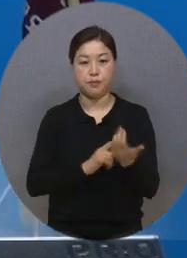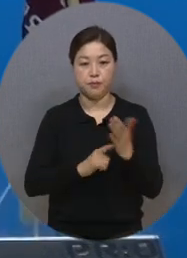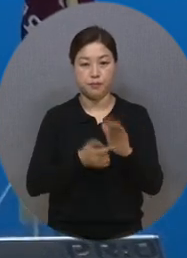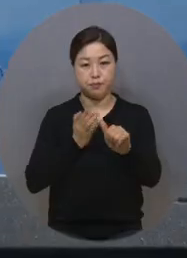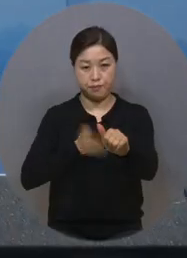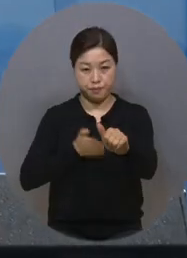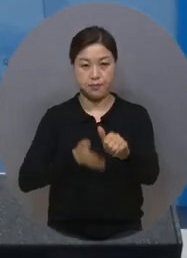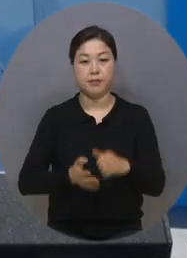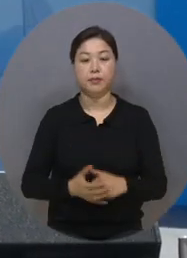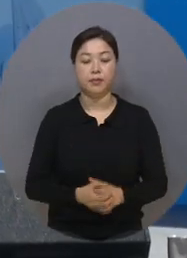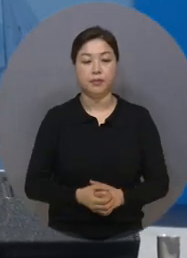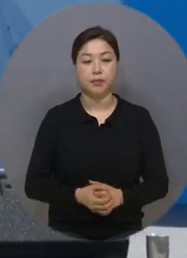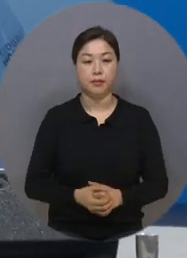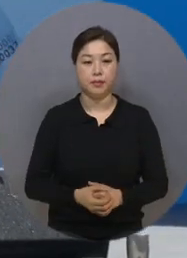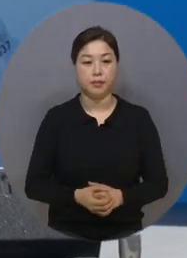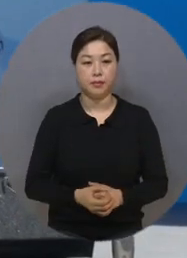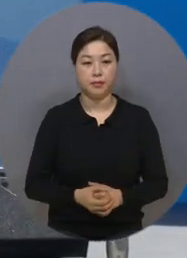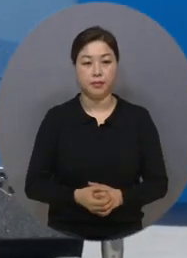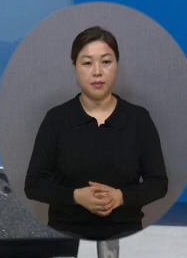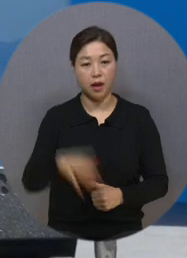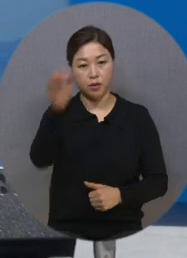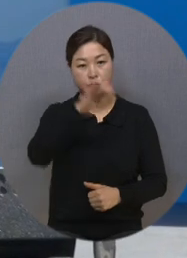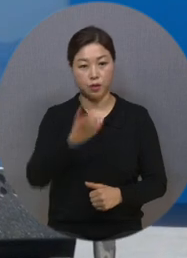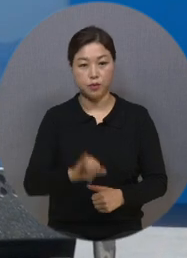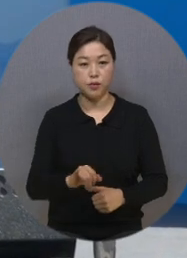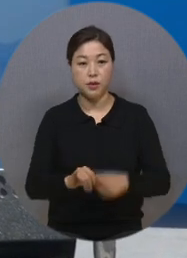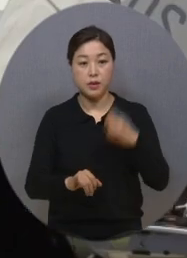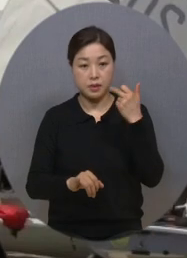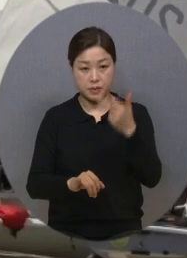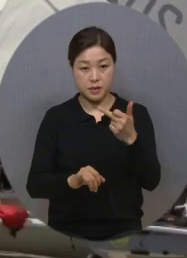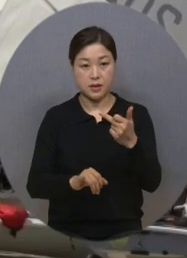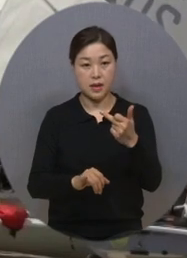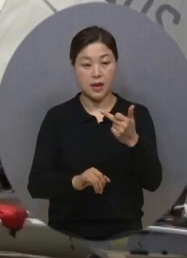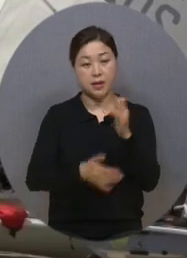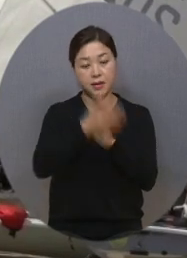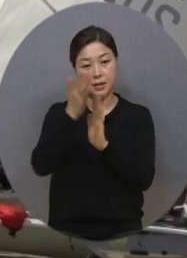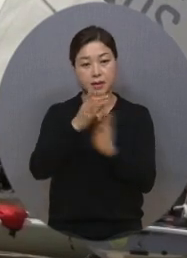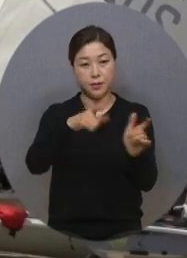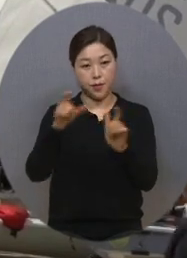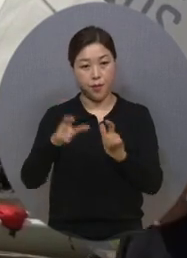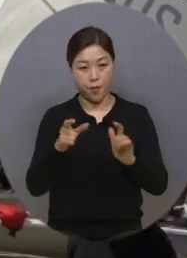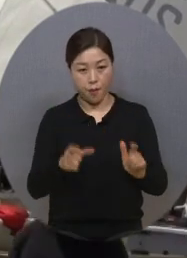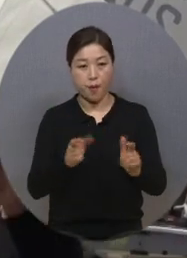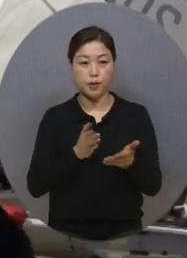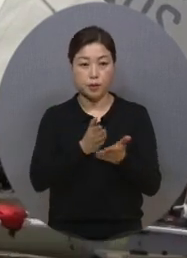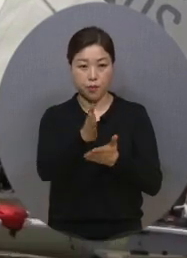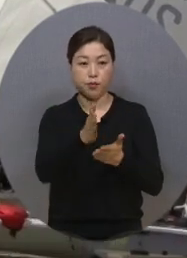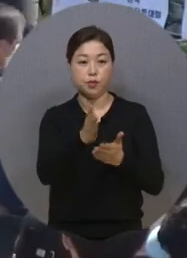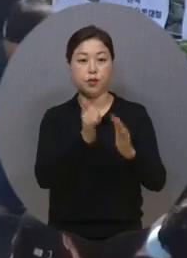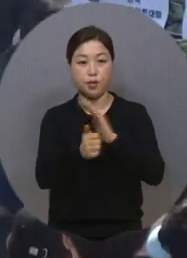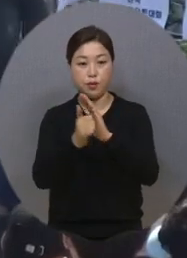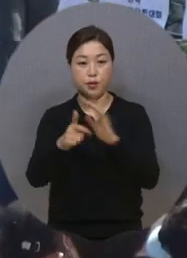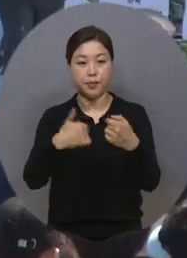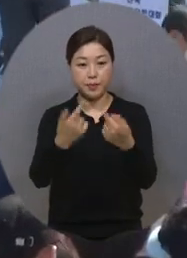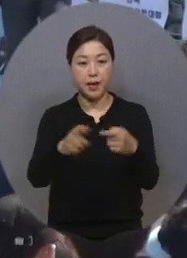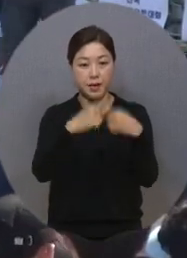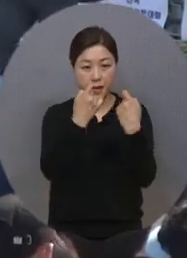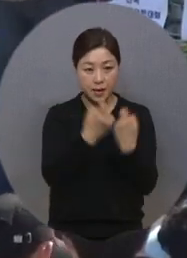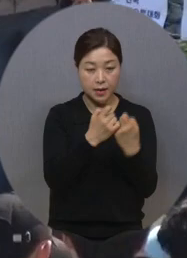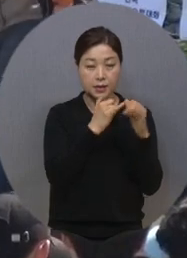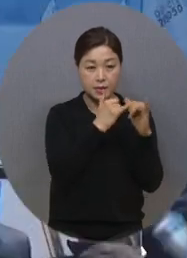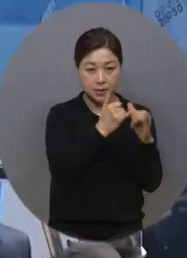바랍니다. 이번 대회는 전국 17개 시, 도를 대표하는 전문 선수가 참가하는 대회로 개인전 시상과 별도로